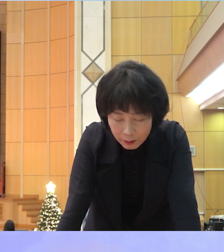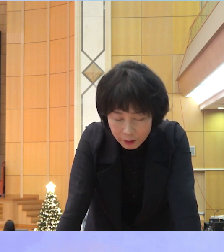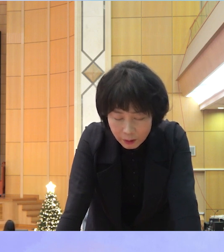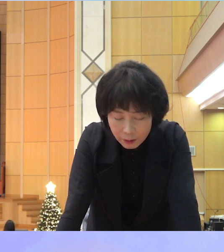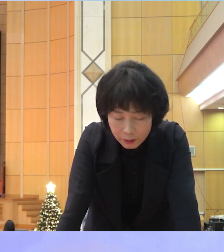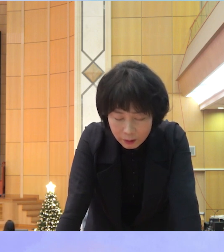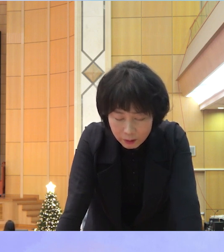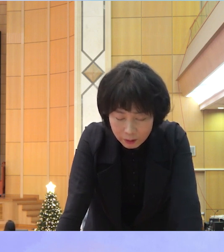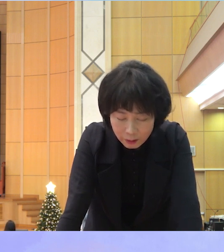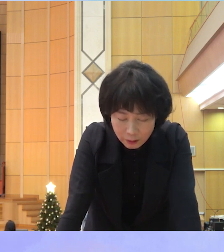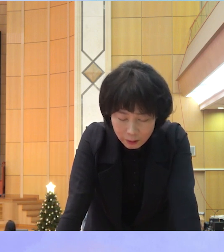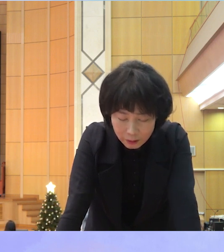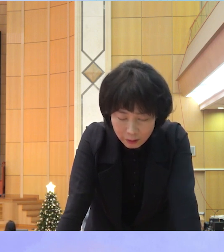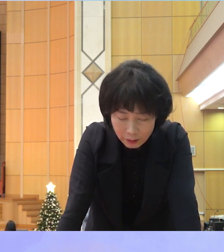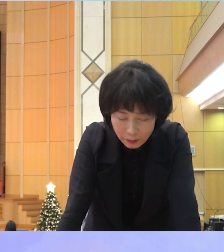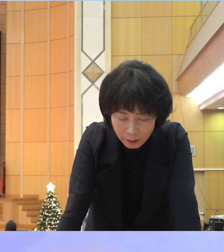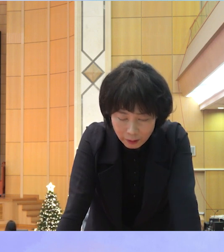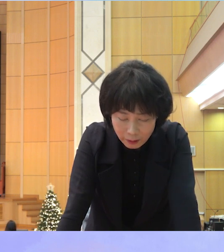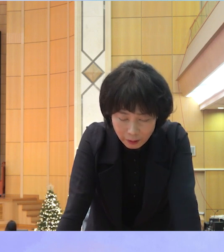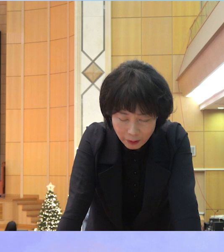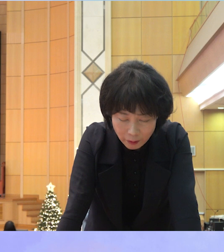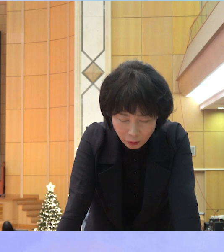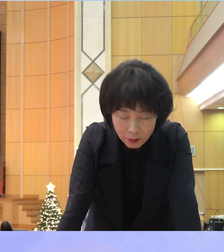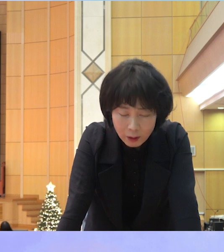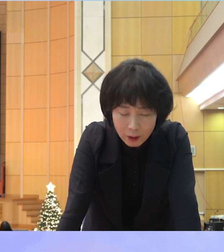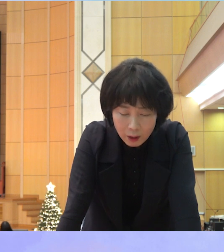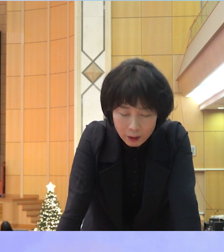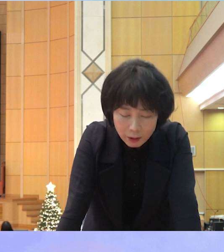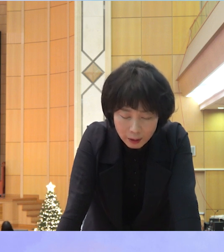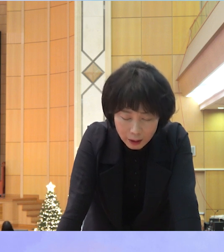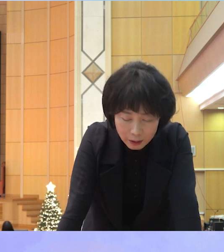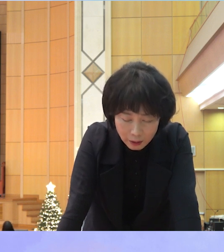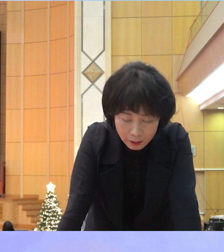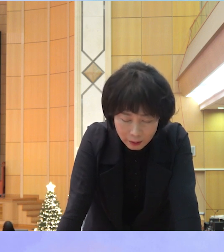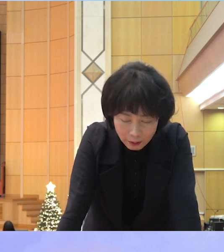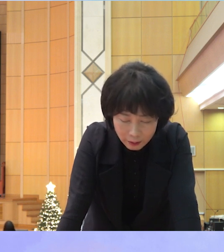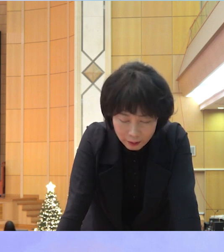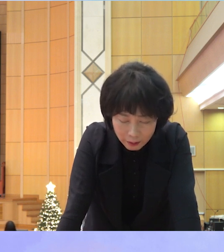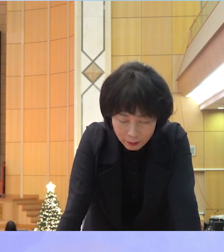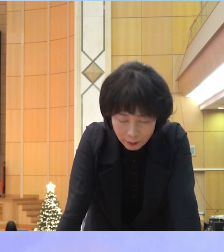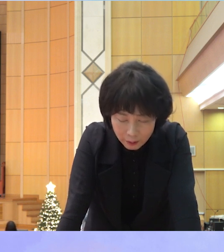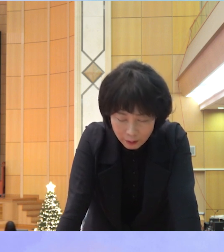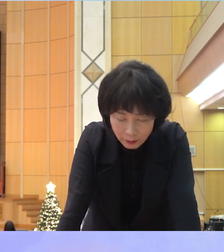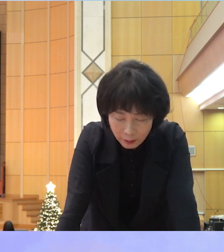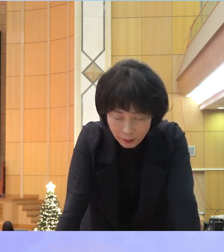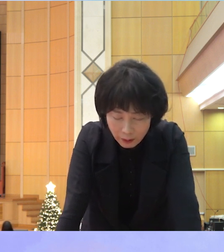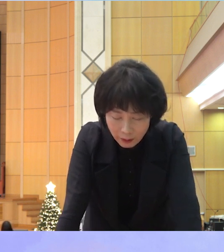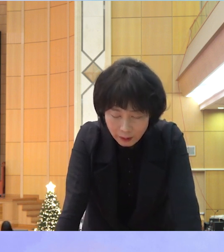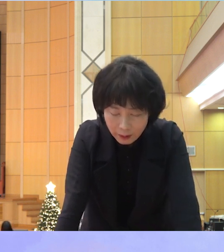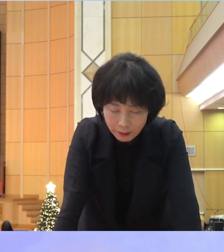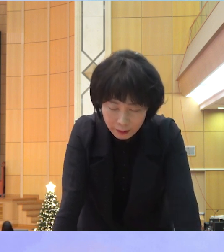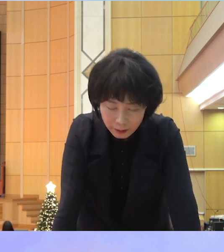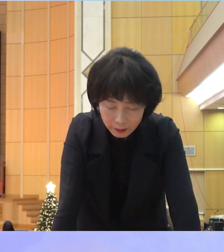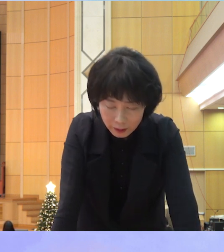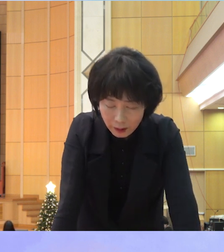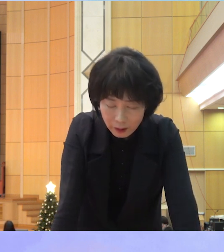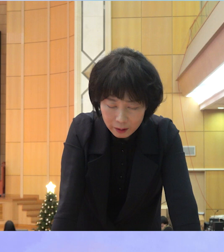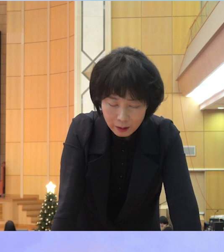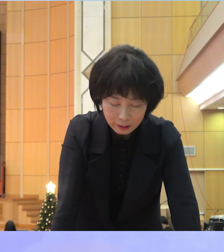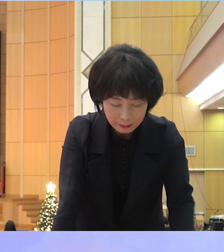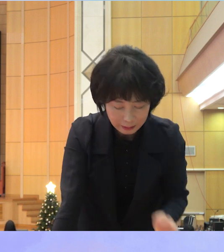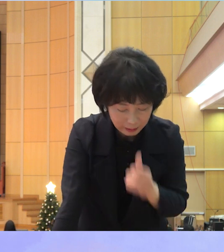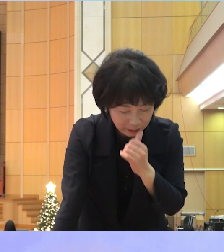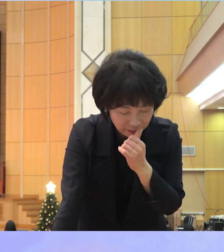나의 형편과 사정을 잘 아시는 주님, 욥이 고백한 것처럼 하나님이 나의 가는 길을 아시나니,